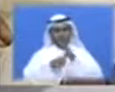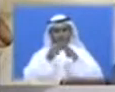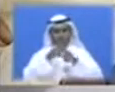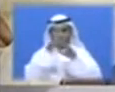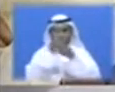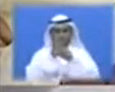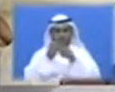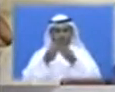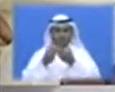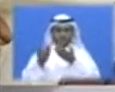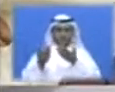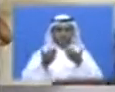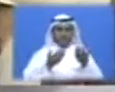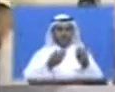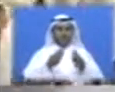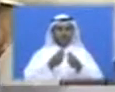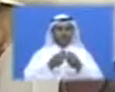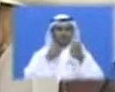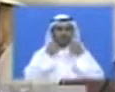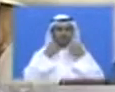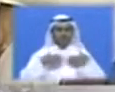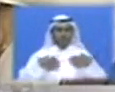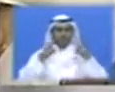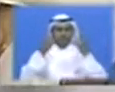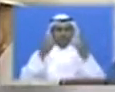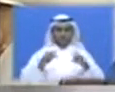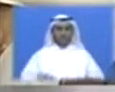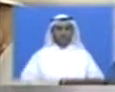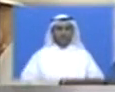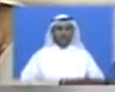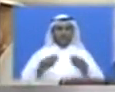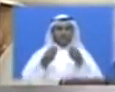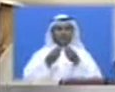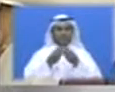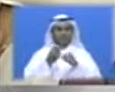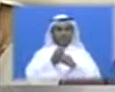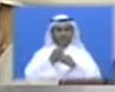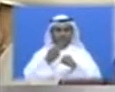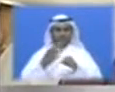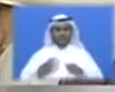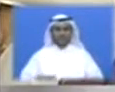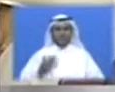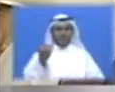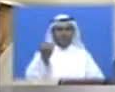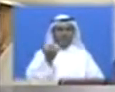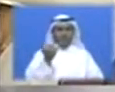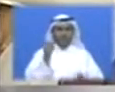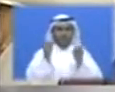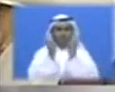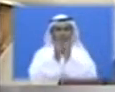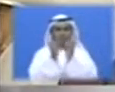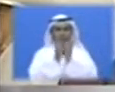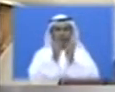الأمجاد الصباح حفظه الله ورعاه، على ختام بطولة الضربة